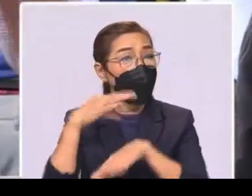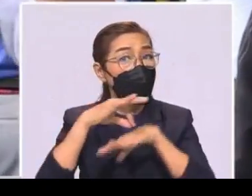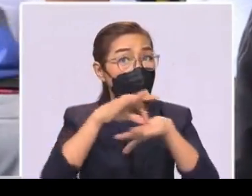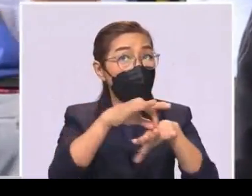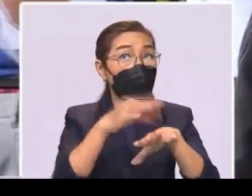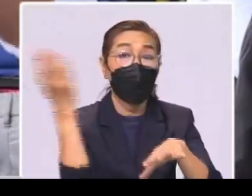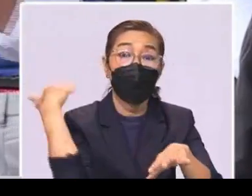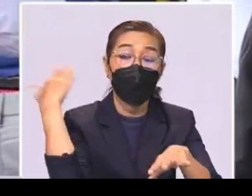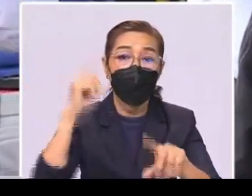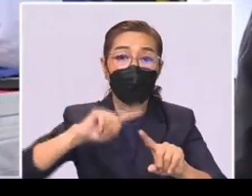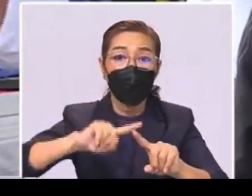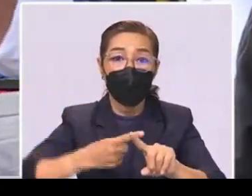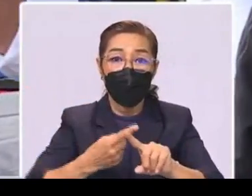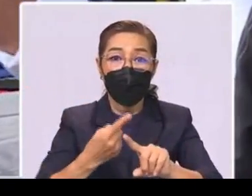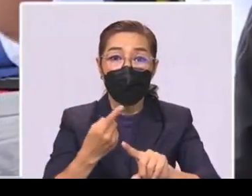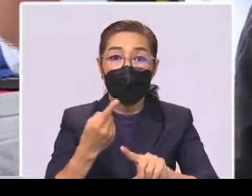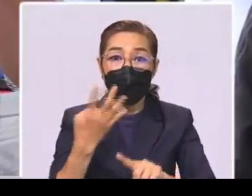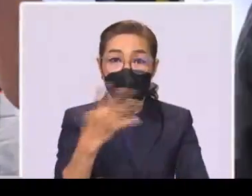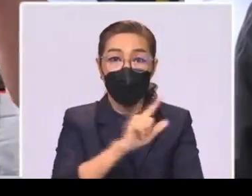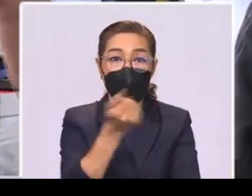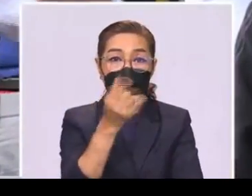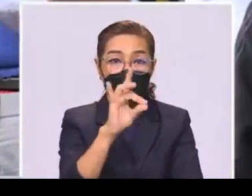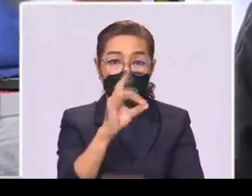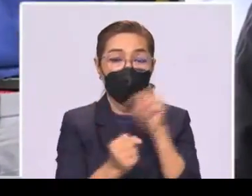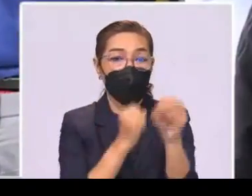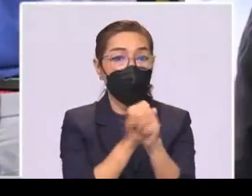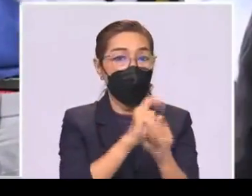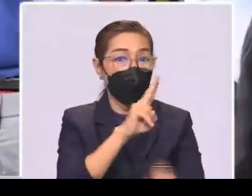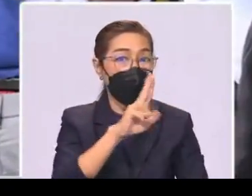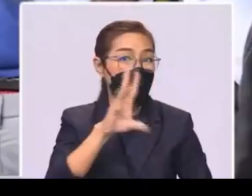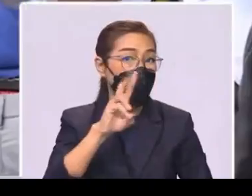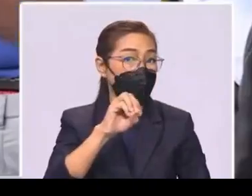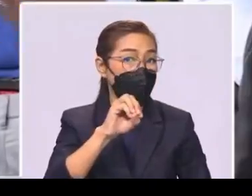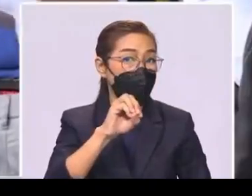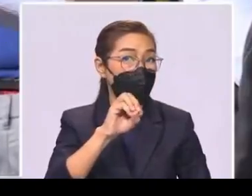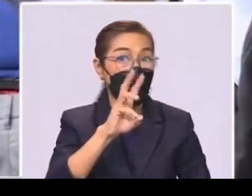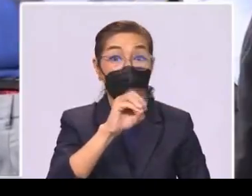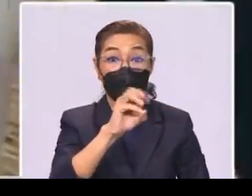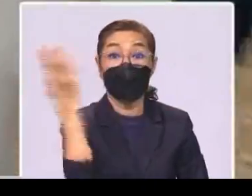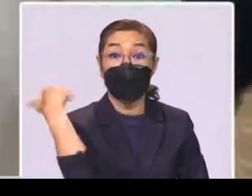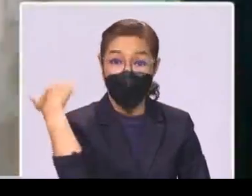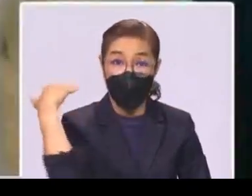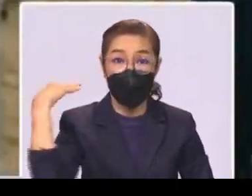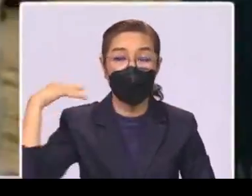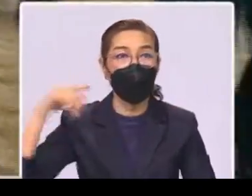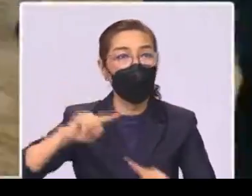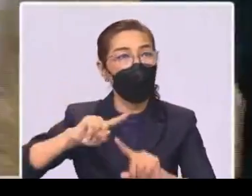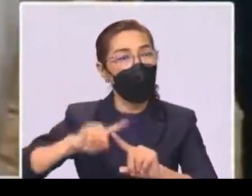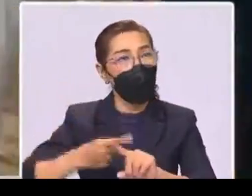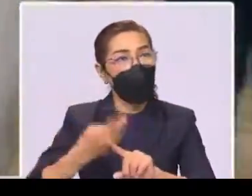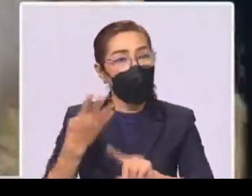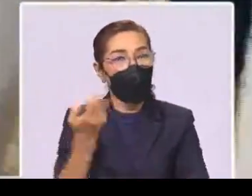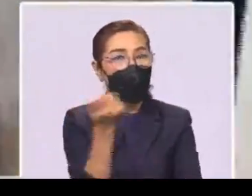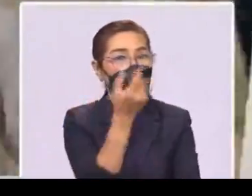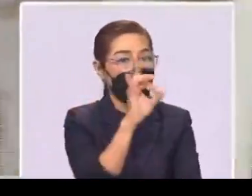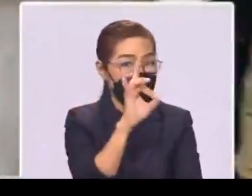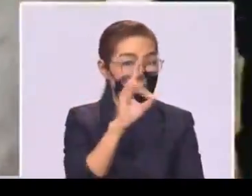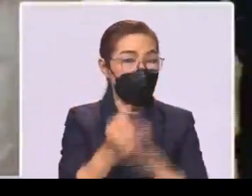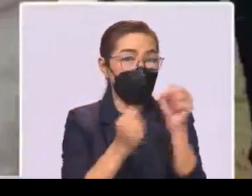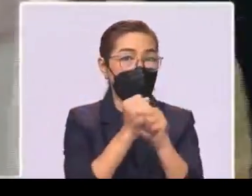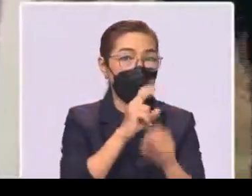อ่าวันวันที่ 18เมษายนปี 60น่ะอืม 15เมษายนใช่มั้ยค่ะ18เมษายน